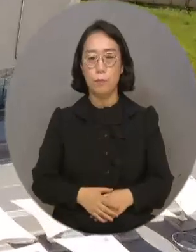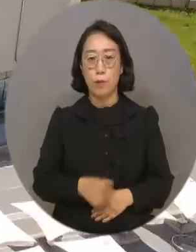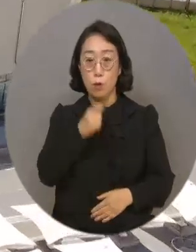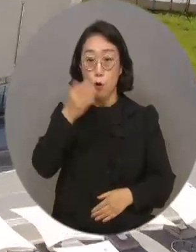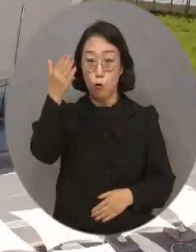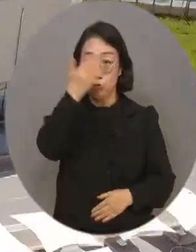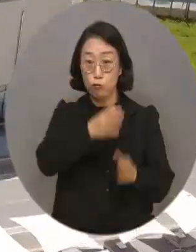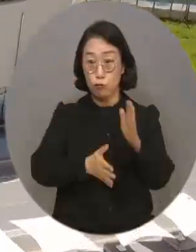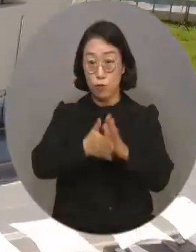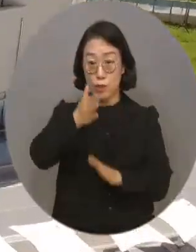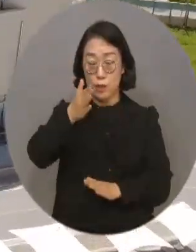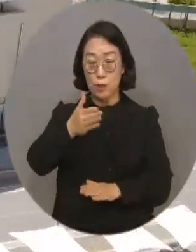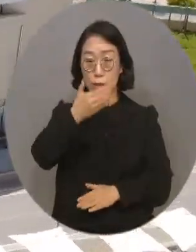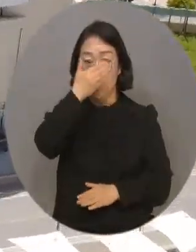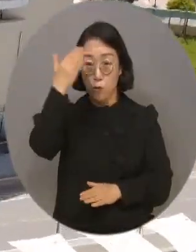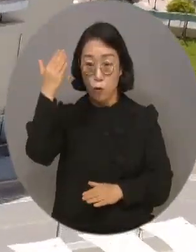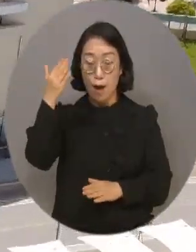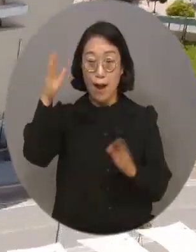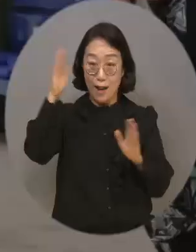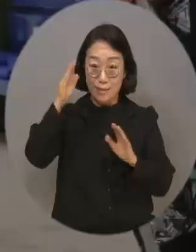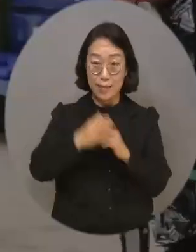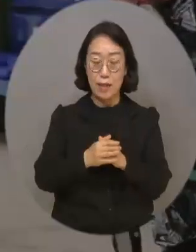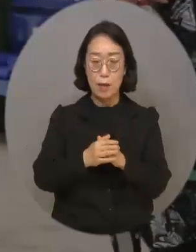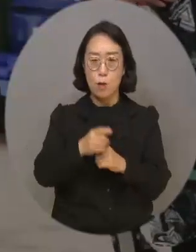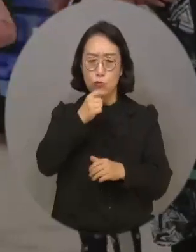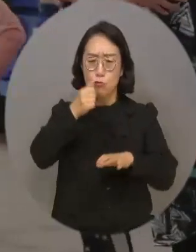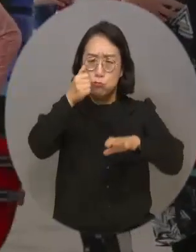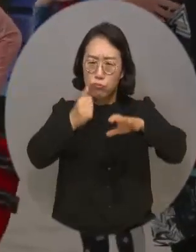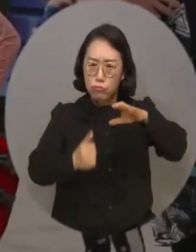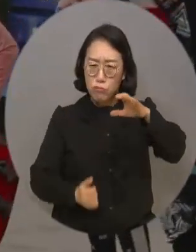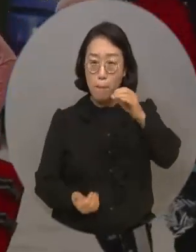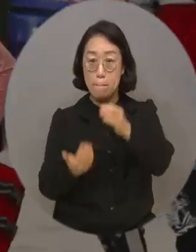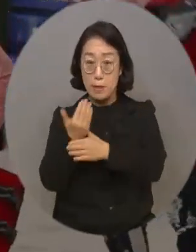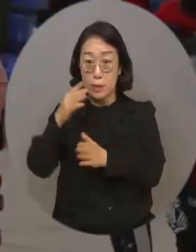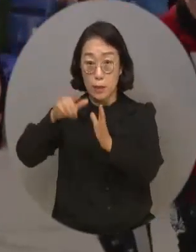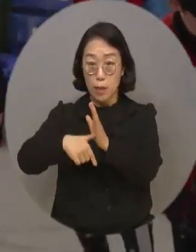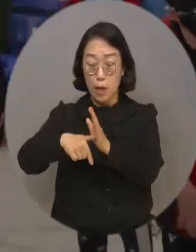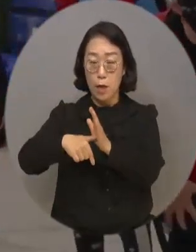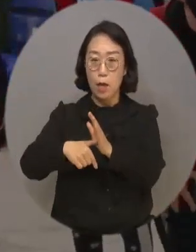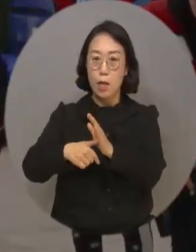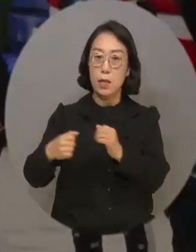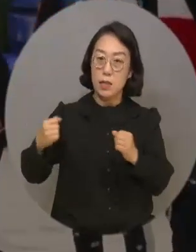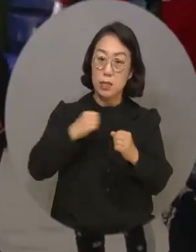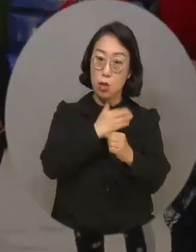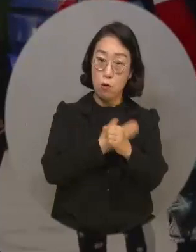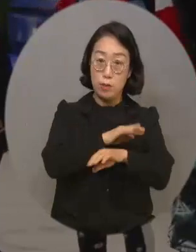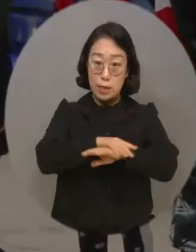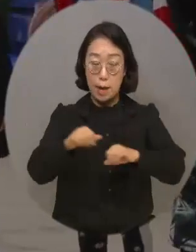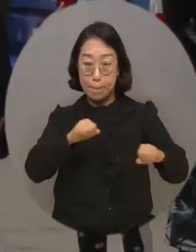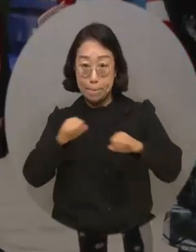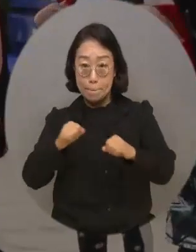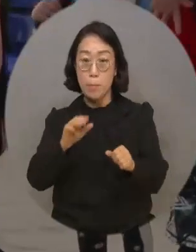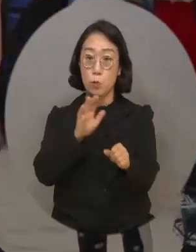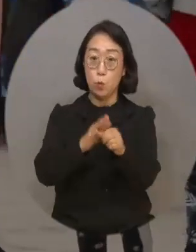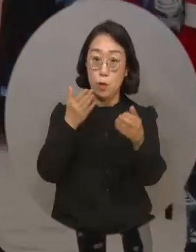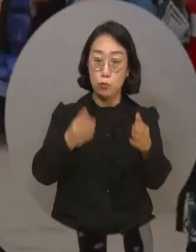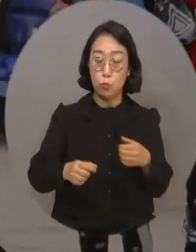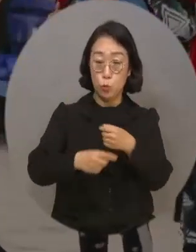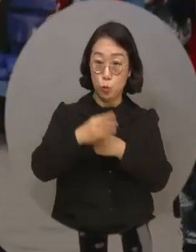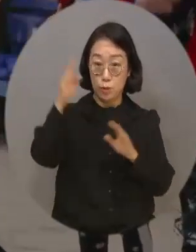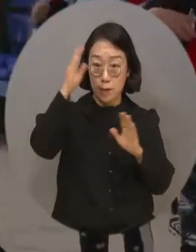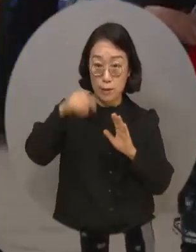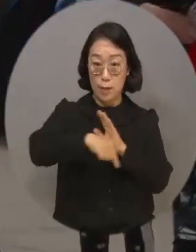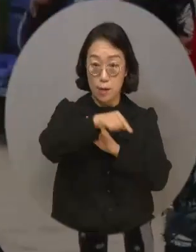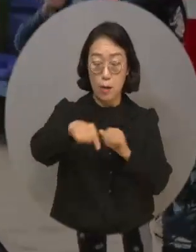여수시는 청소년 물놀이 안전사고를 예방하고 수중 위기 상황에 대처하는 능력 향상을 위해 초등학생을 대상으로 생존